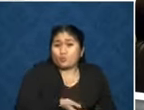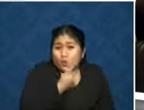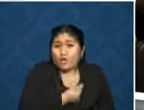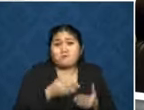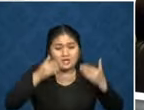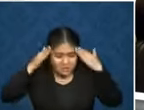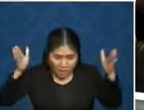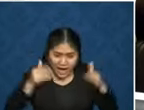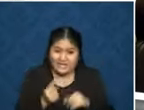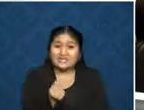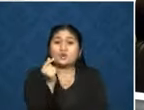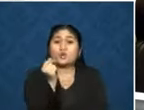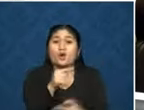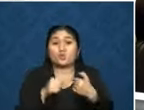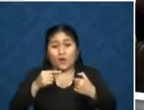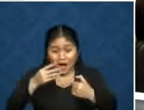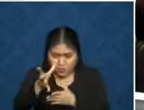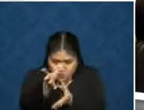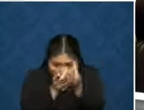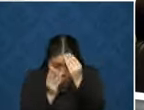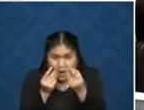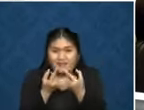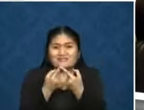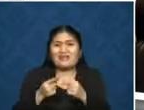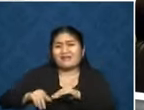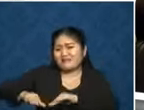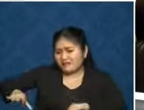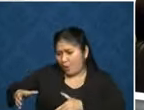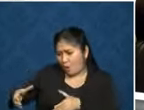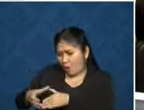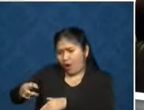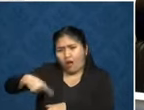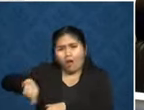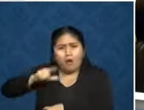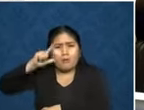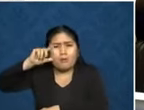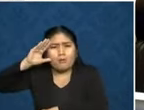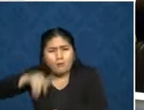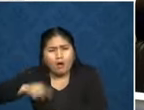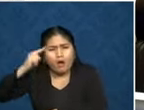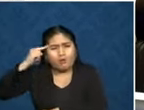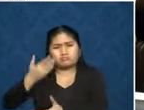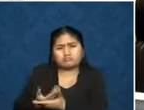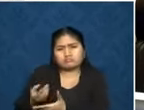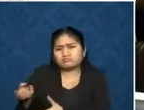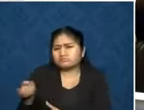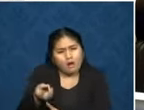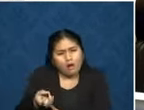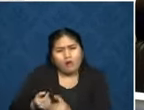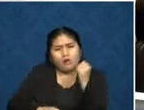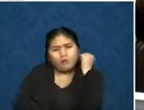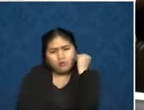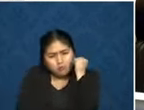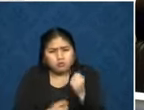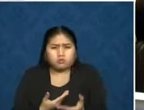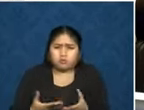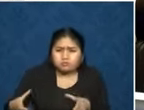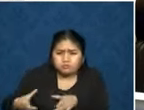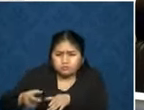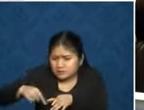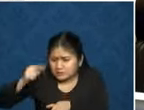าในด้านของการเรียนรู้ในขณะที่เด็กอีกกลุ่มนึงซึ่งพ่อแม่ของพวกเขามีรายได้น้อยเด็กกลุ่มนี้ต้